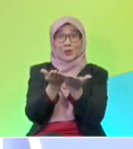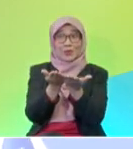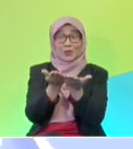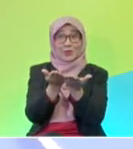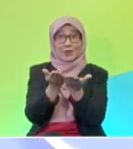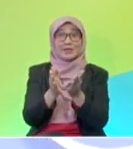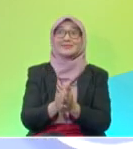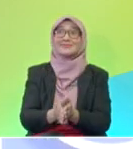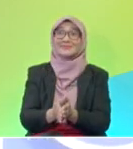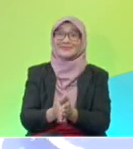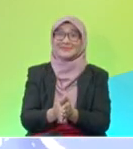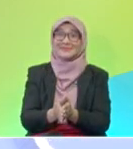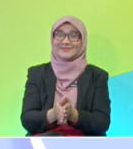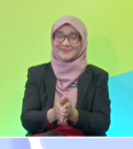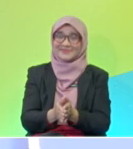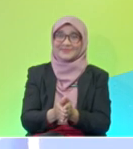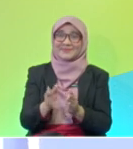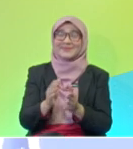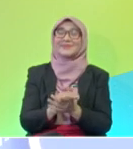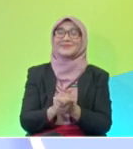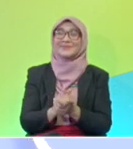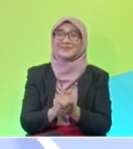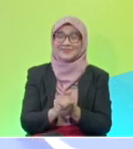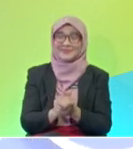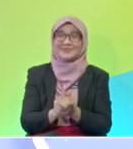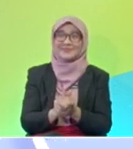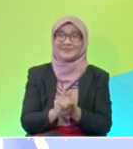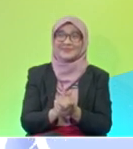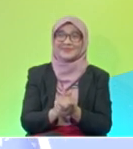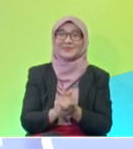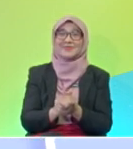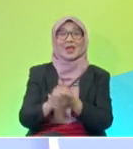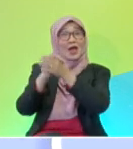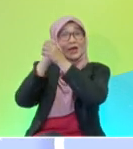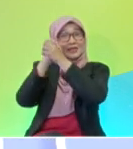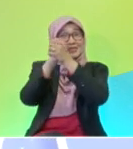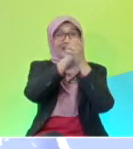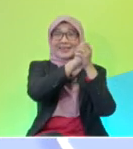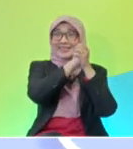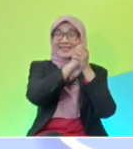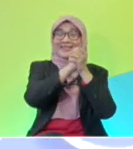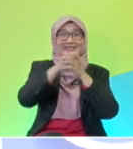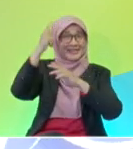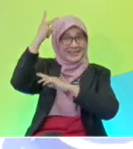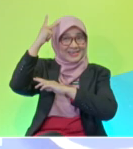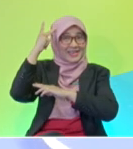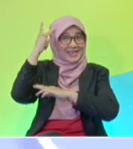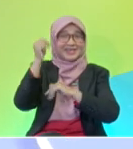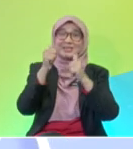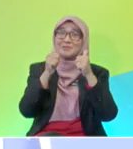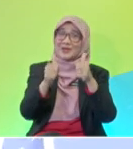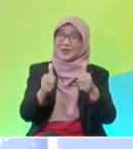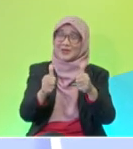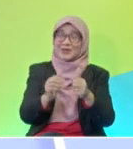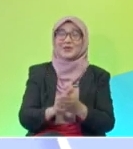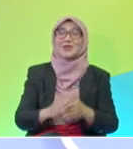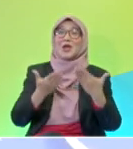Bu kak akan mengikut kamu ke kedai buku tahniah Cikgu Terima Ayat tersebut bagus jadi Cikgu nak